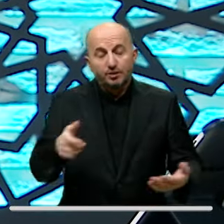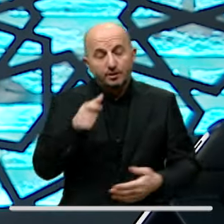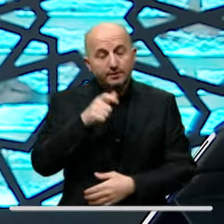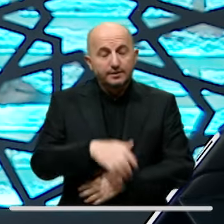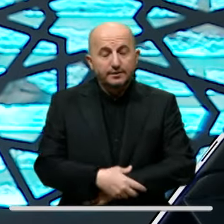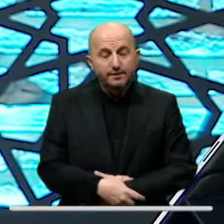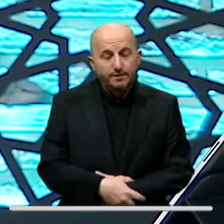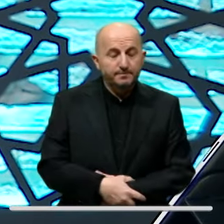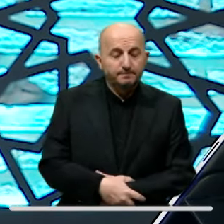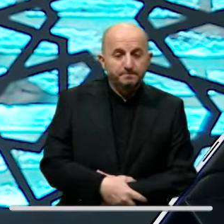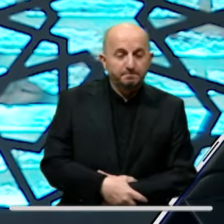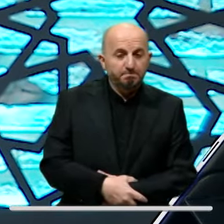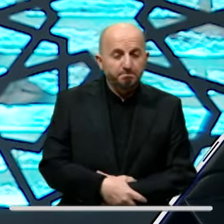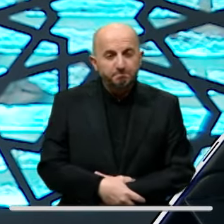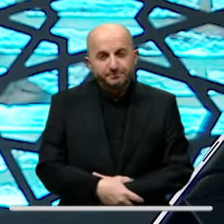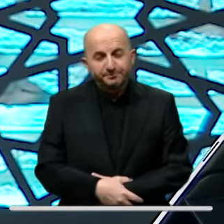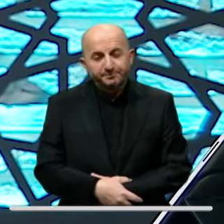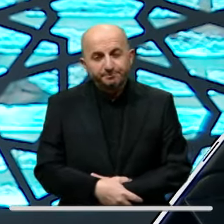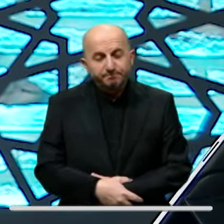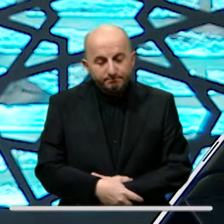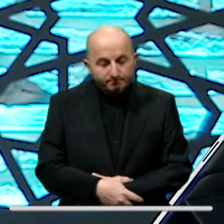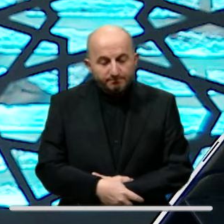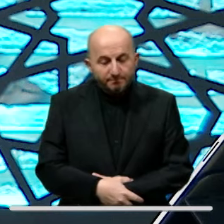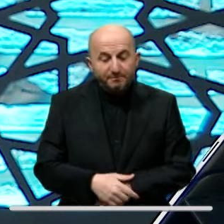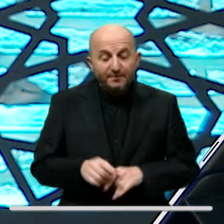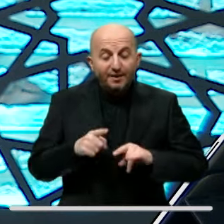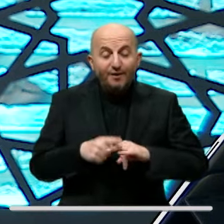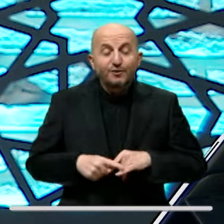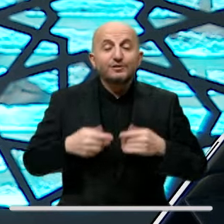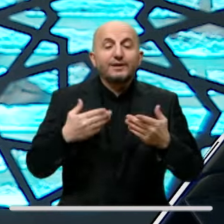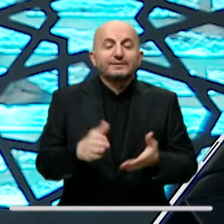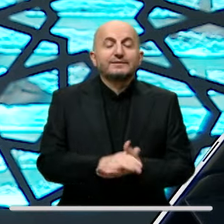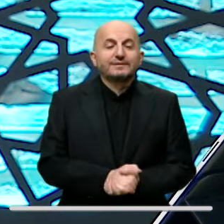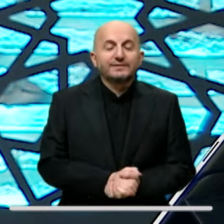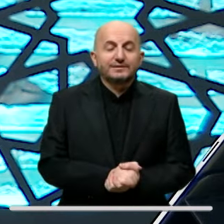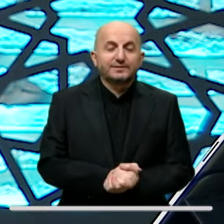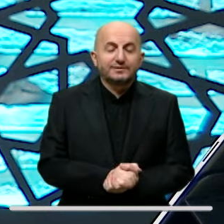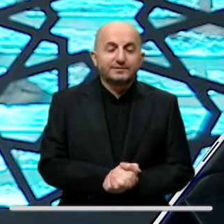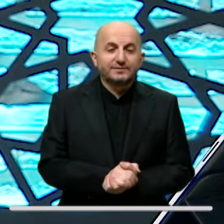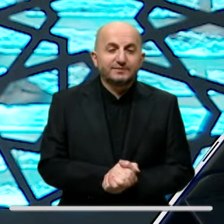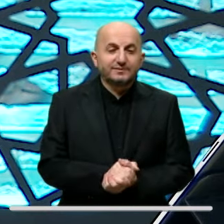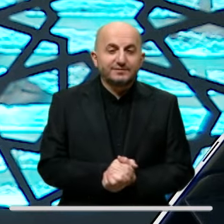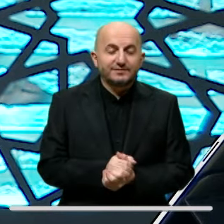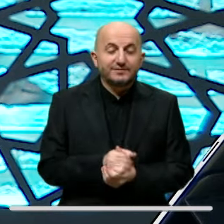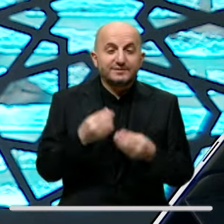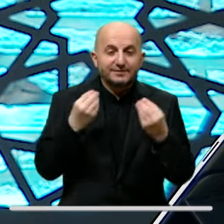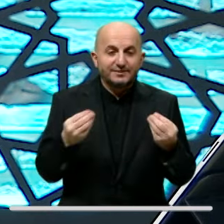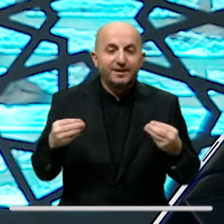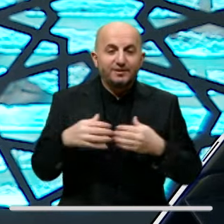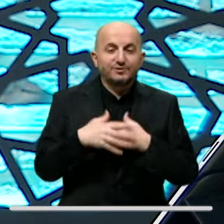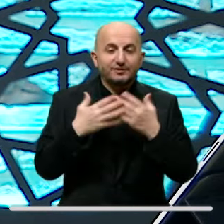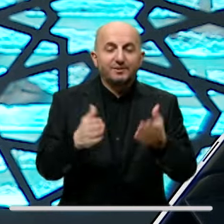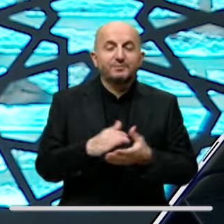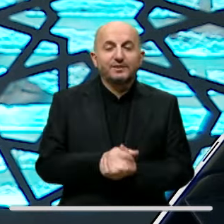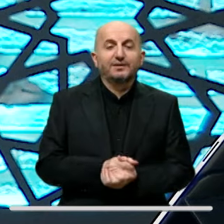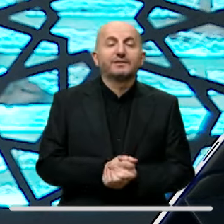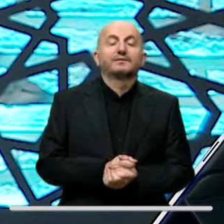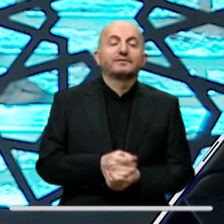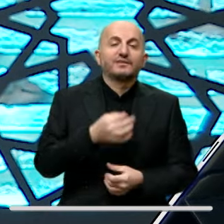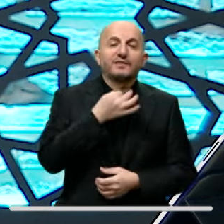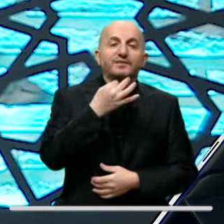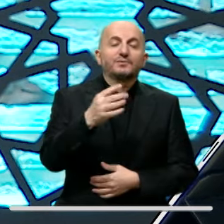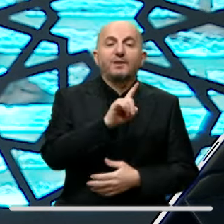ederler. Sakarya'dan Ayhan Bey hattımızda. Hoş geldiniz Ayhan Bey. Hoş bulduk. Sağ olun. İyi akşamlar. Size de